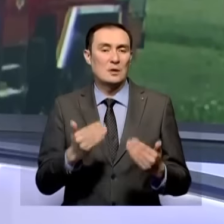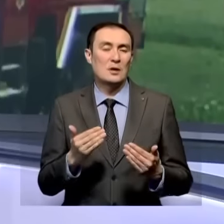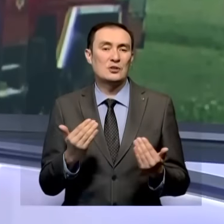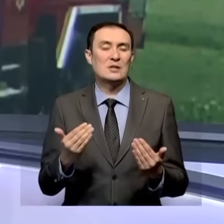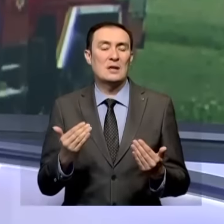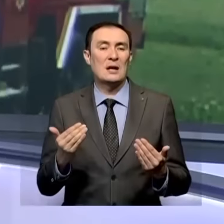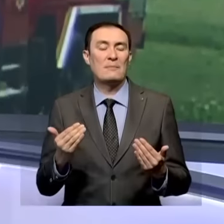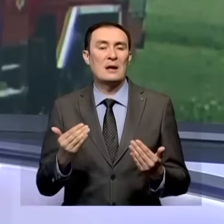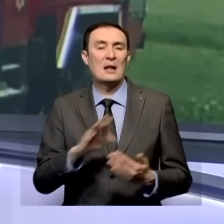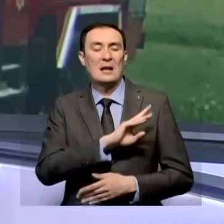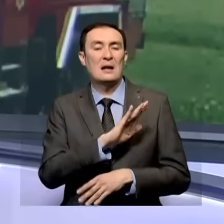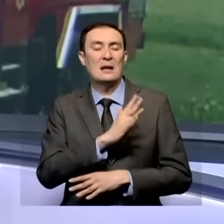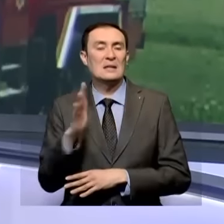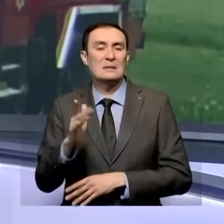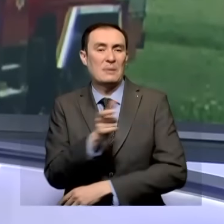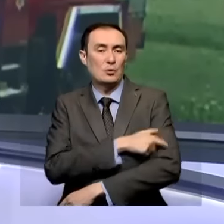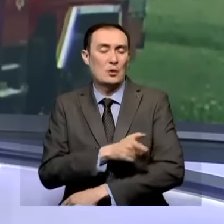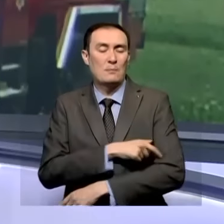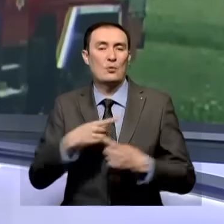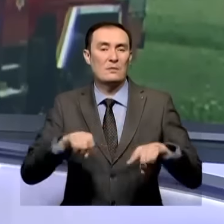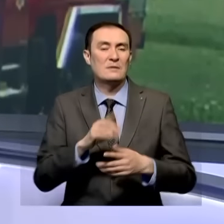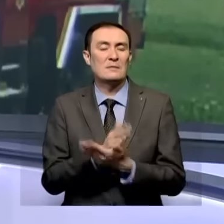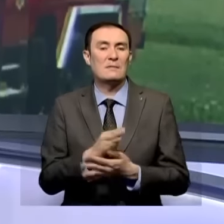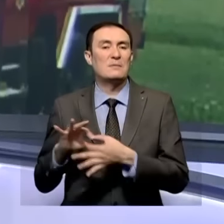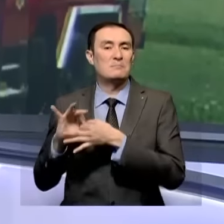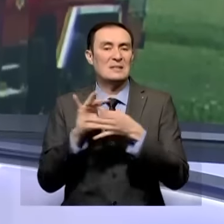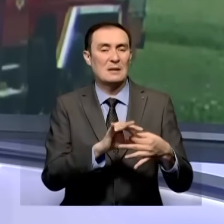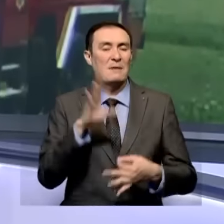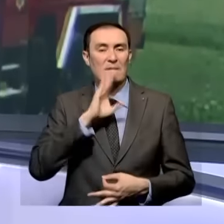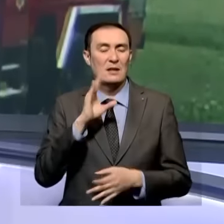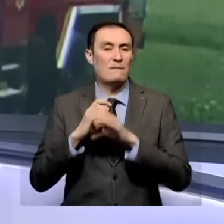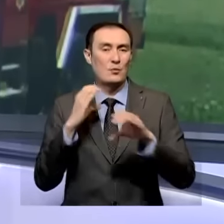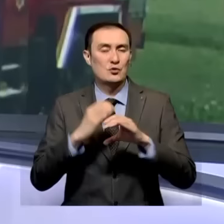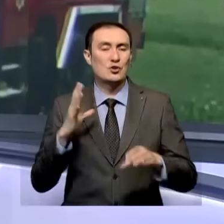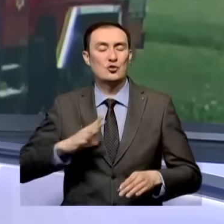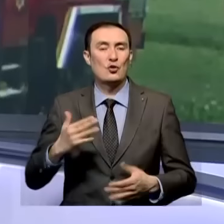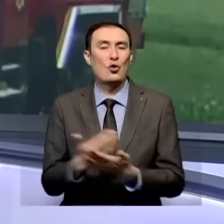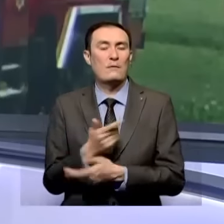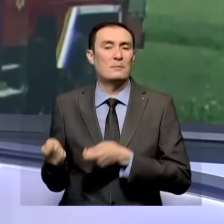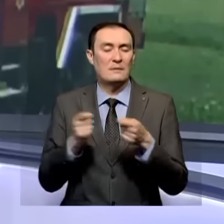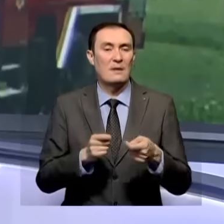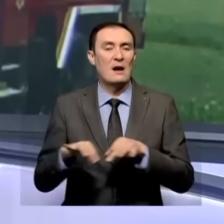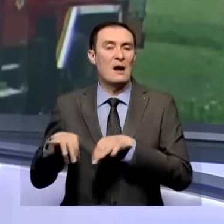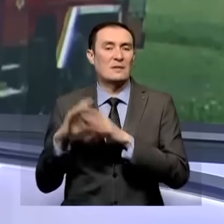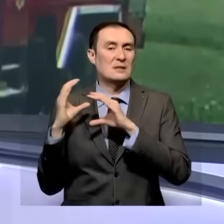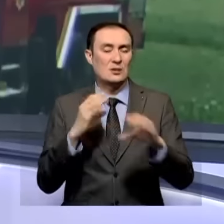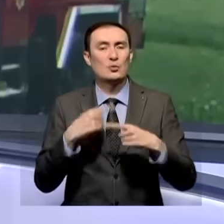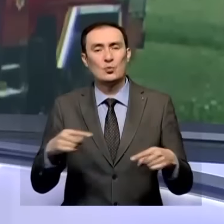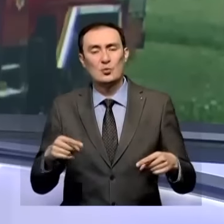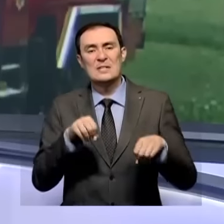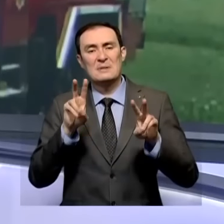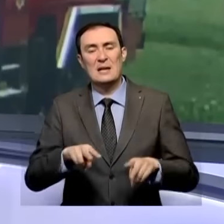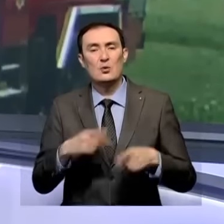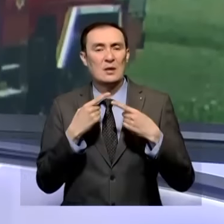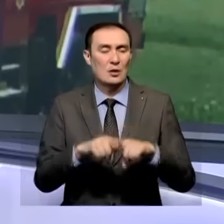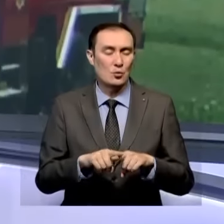малыми лесопатрульными комплексами и имеют в арсенале прицепы и водовозы. Сейчас они ждут новые автоцистерны и другую специальную